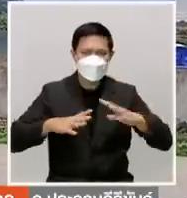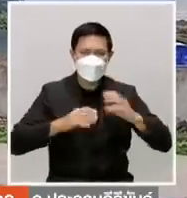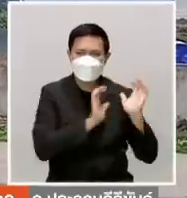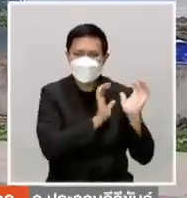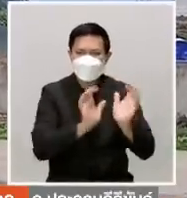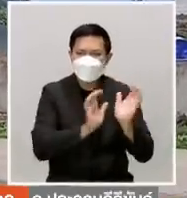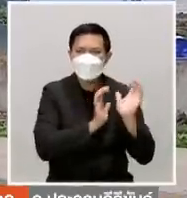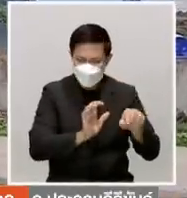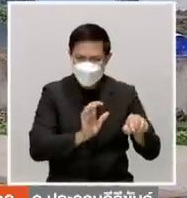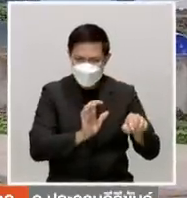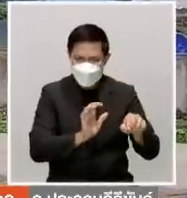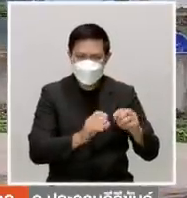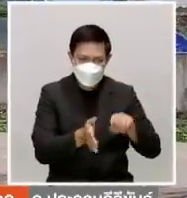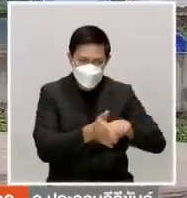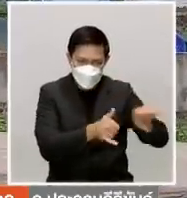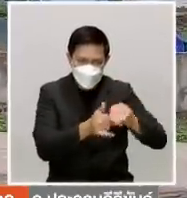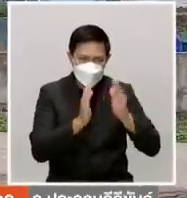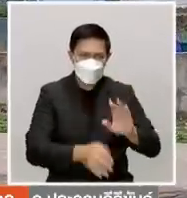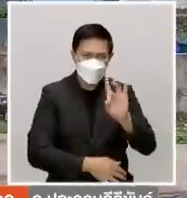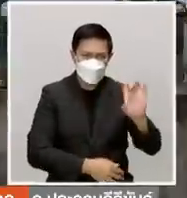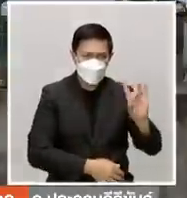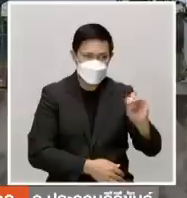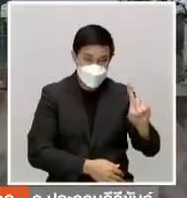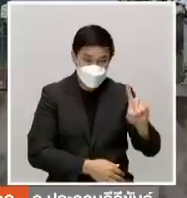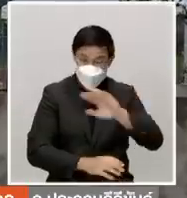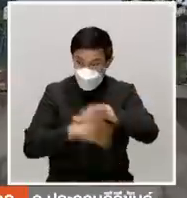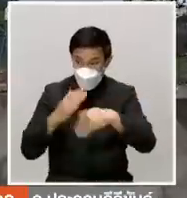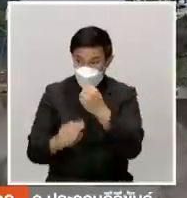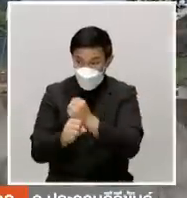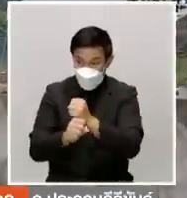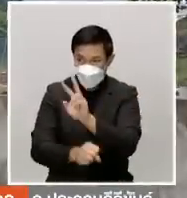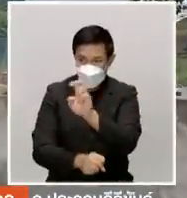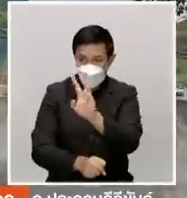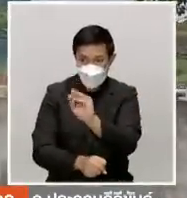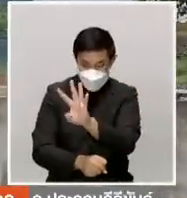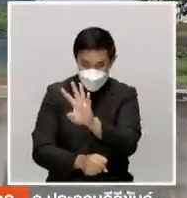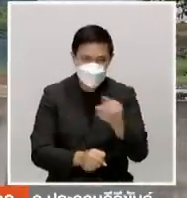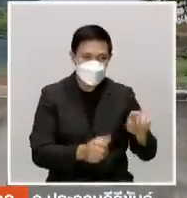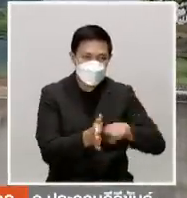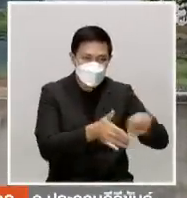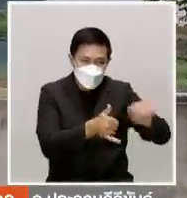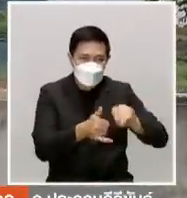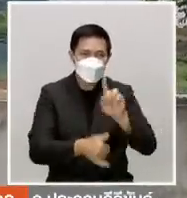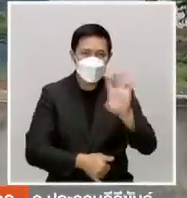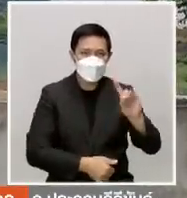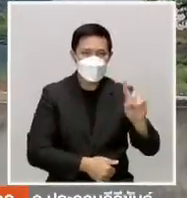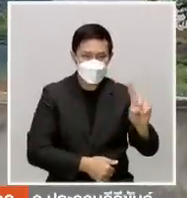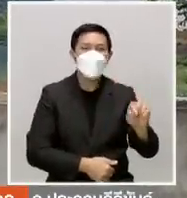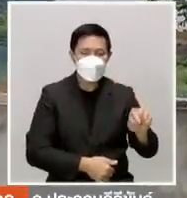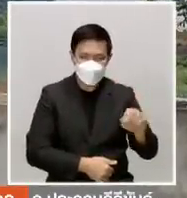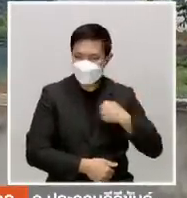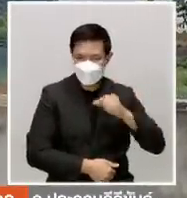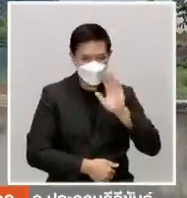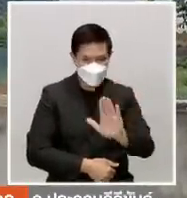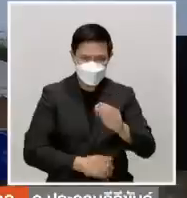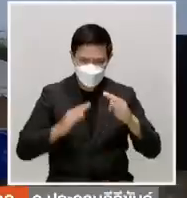ขึ้น181รายจากแรงงานทั้งหมด264รายค่ะ คำสั่งนี้คือจะห้ามแรงงานเดินทาง